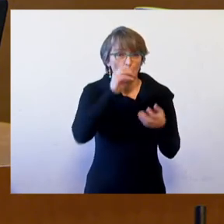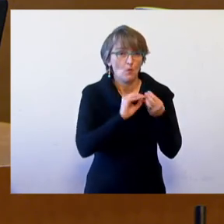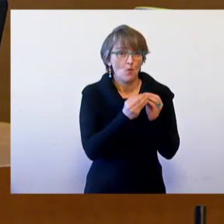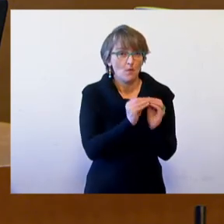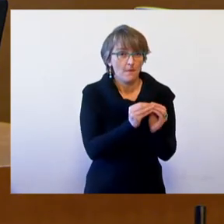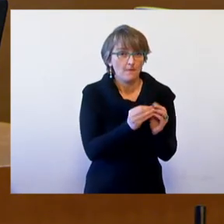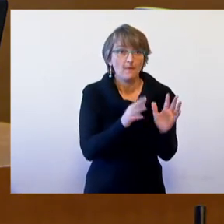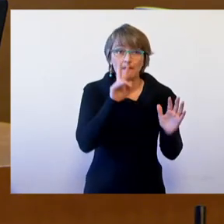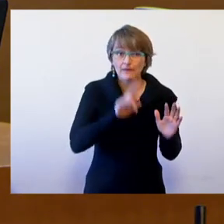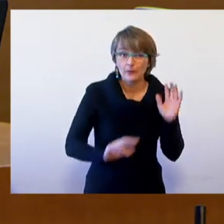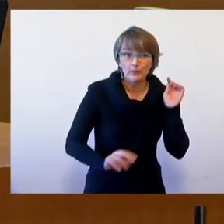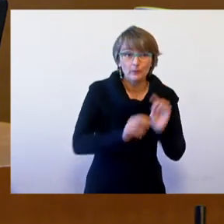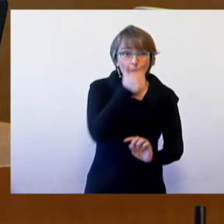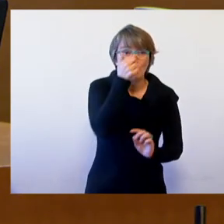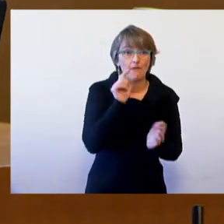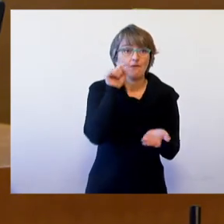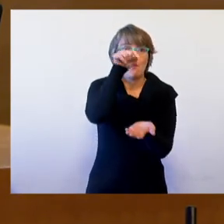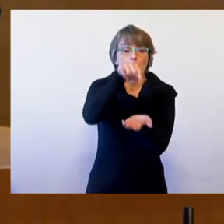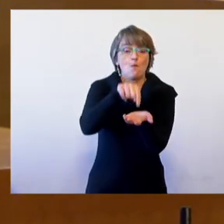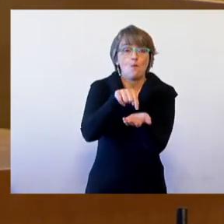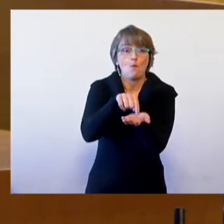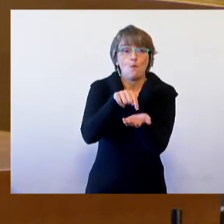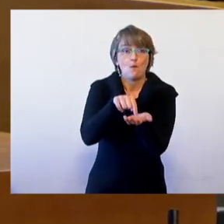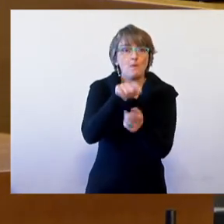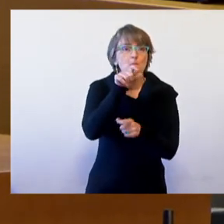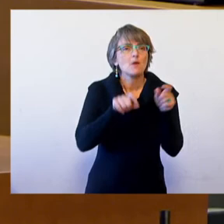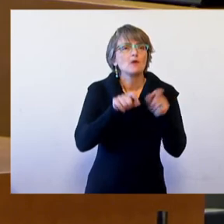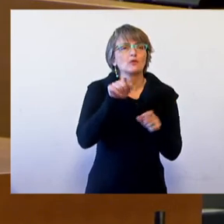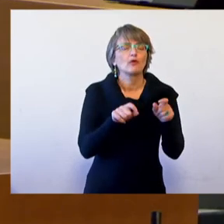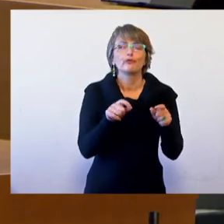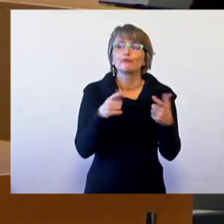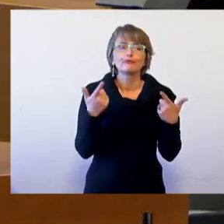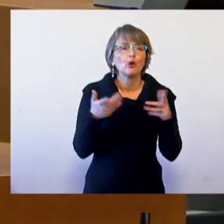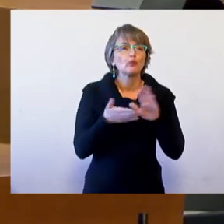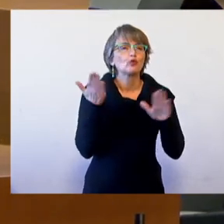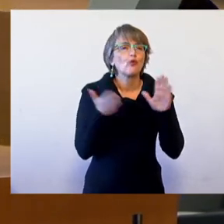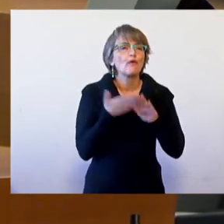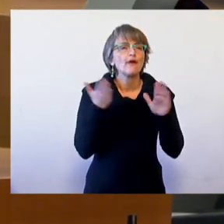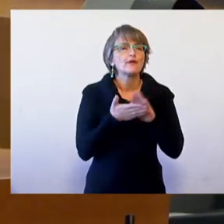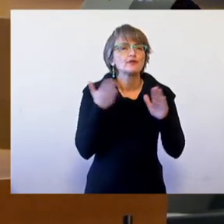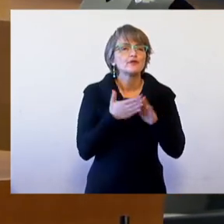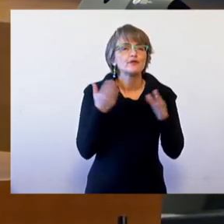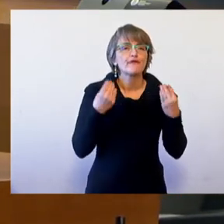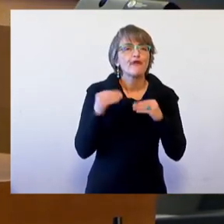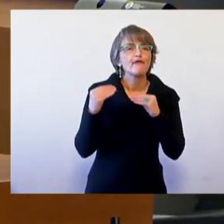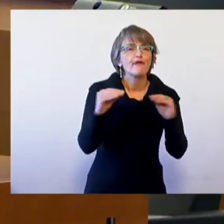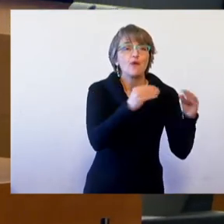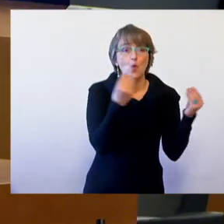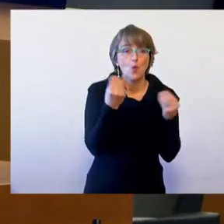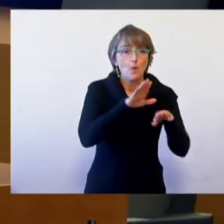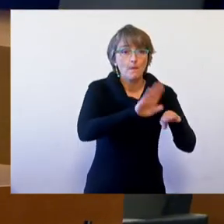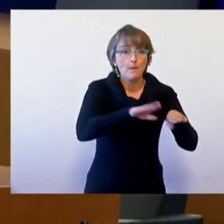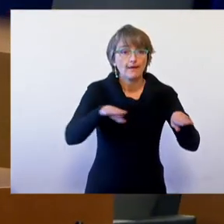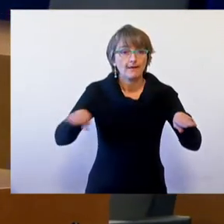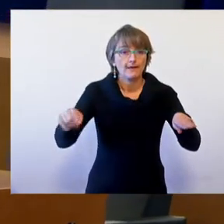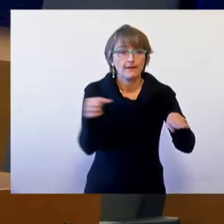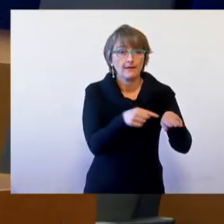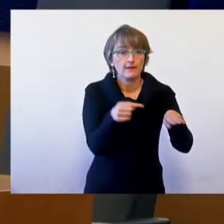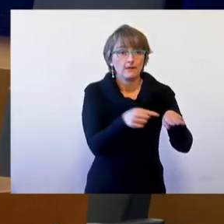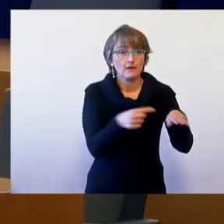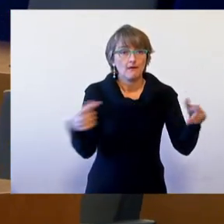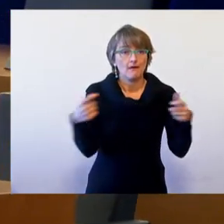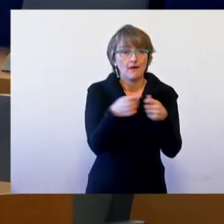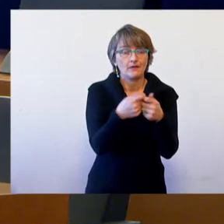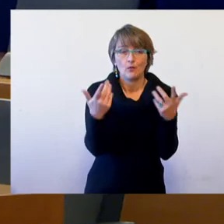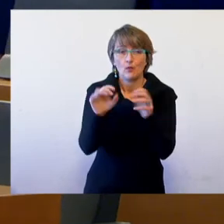premier lieu où se retrouvaient ces vendeurs à la sauvette itinérants était le parking qui sert pour le stade